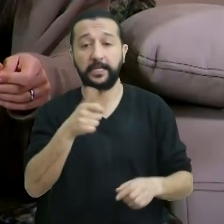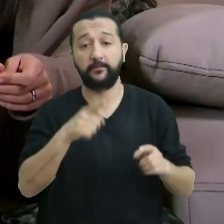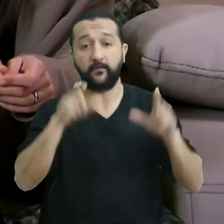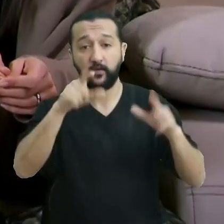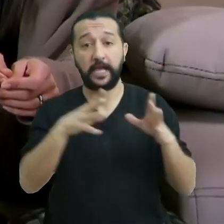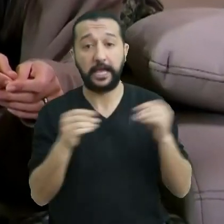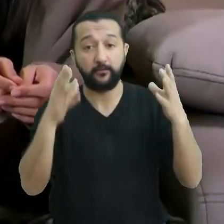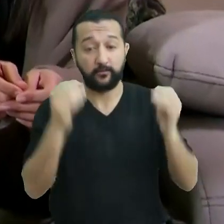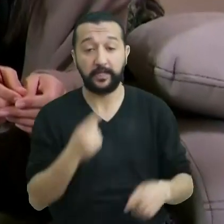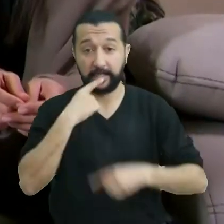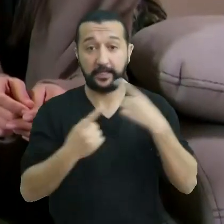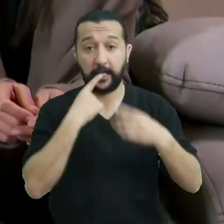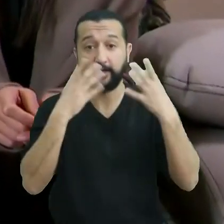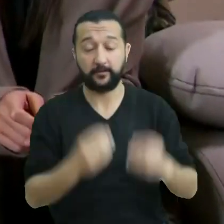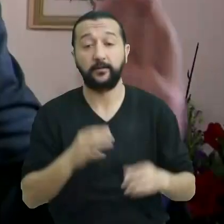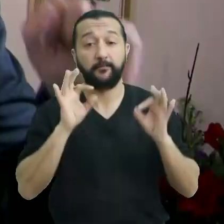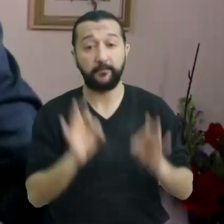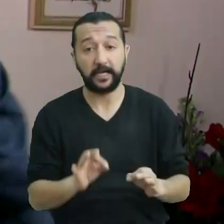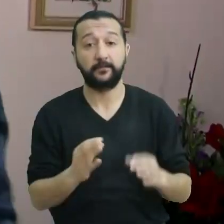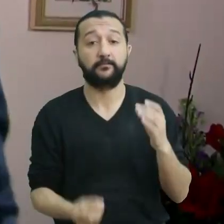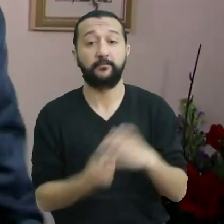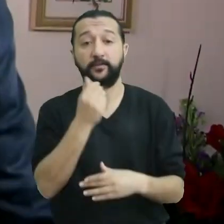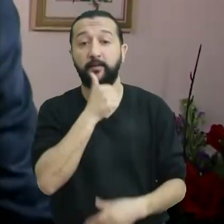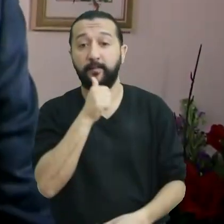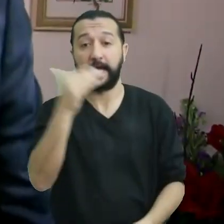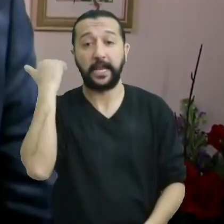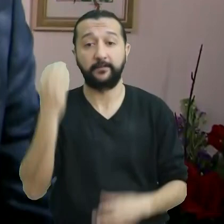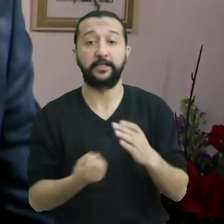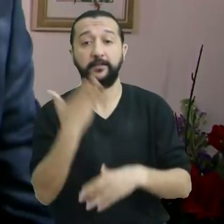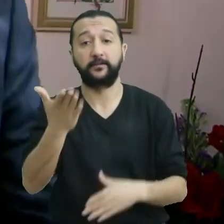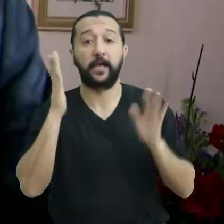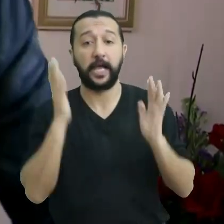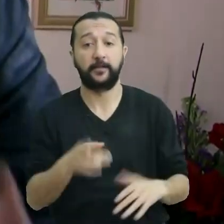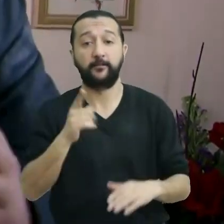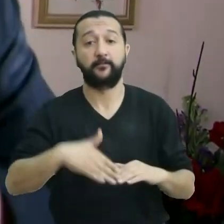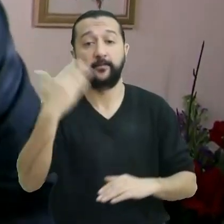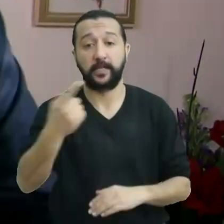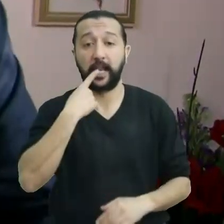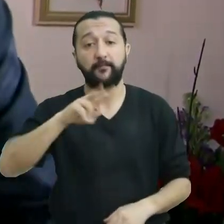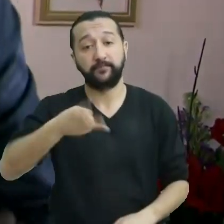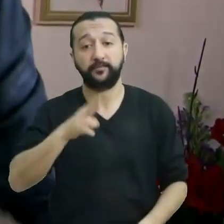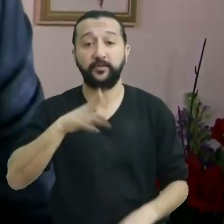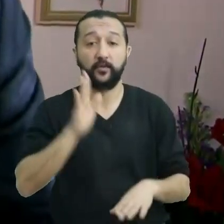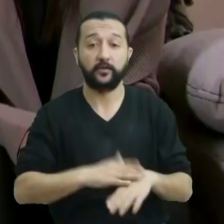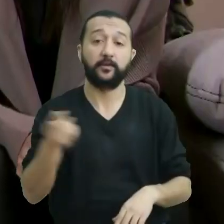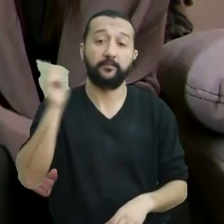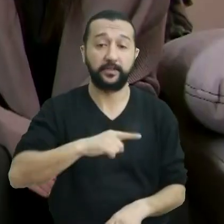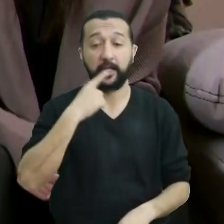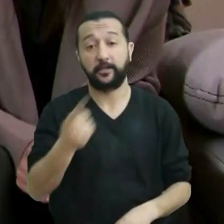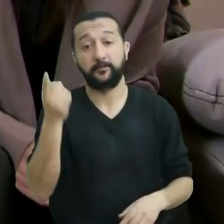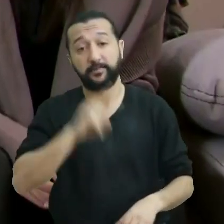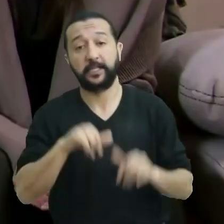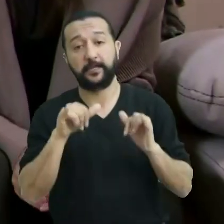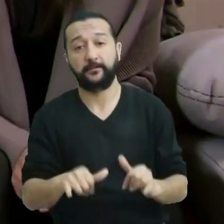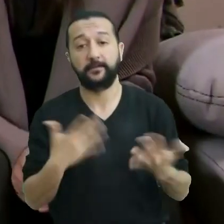bu fotoğrafın kaybolmasından bahsetsek pat babam arkamızda bitiyor. Haydi ondan sonra lafı değiştirmeye çalış, sonra bir daha, sonra